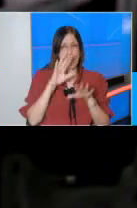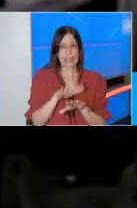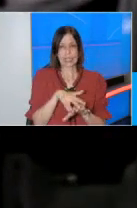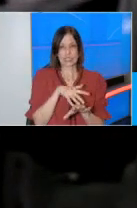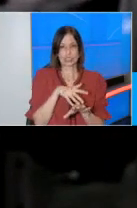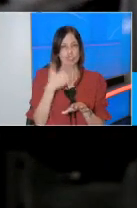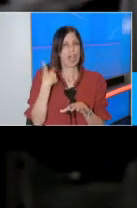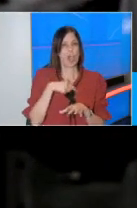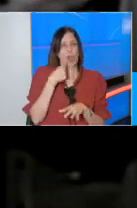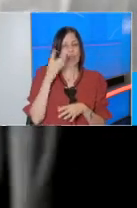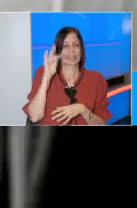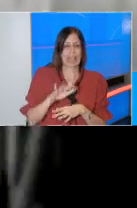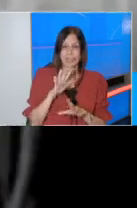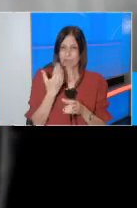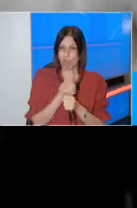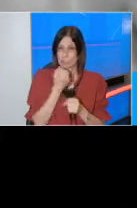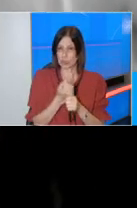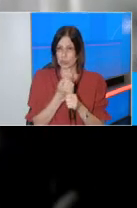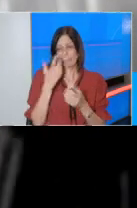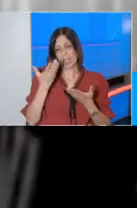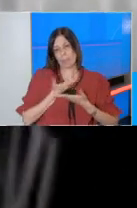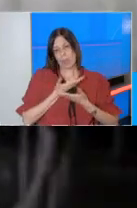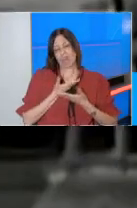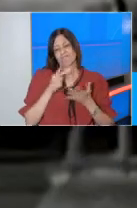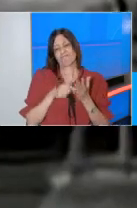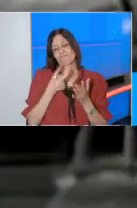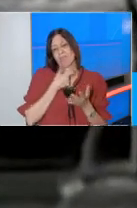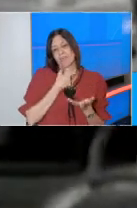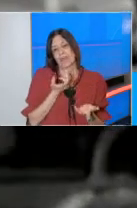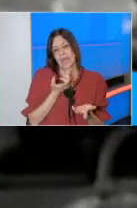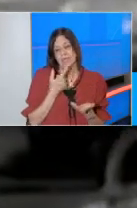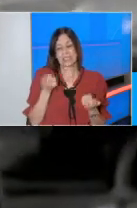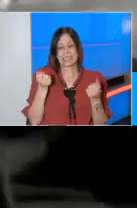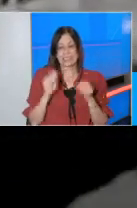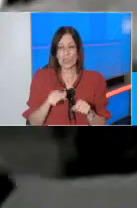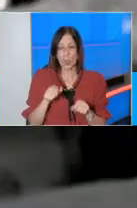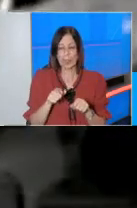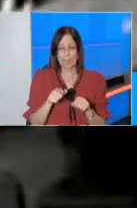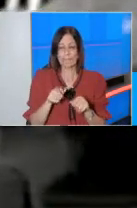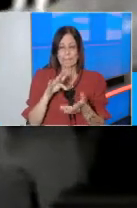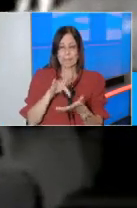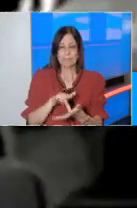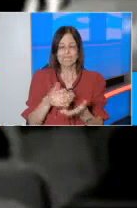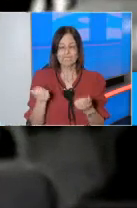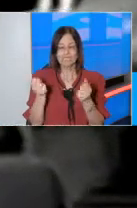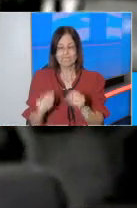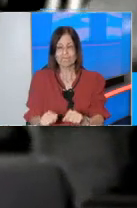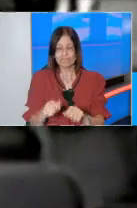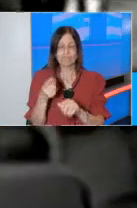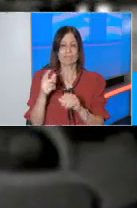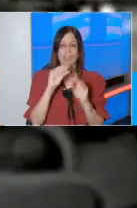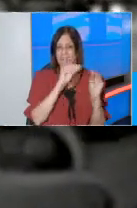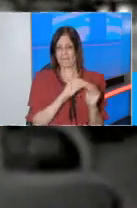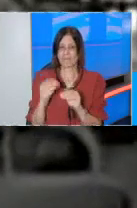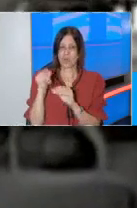להם קול להתנגד למה שעשו להם. הם פשוט קיבלו את זה כי לא הייתה להם ברירה אחרת. סגרו אותם בשמורות, העבירו אותם בבת אחת